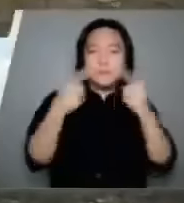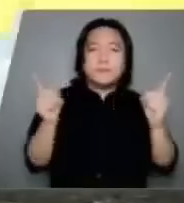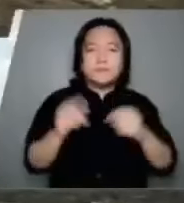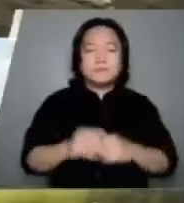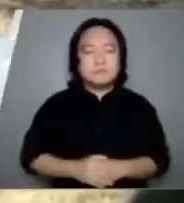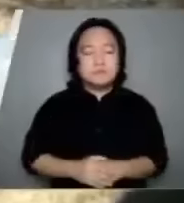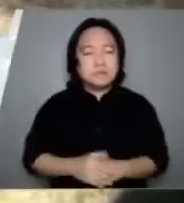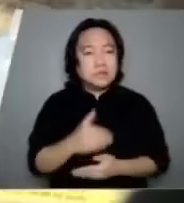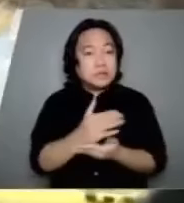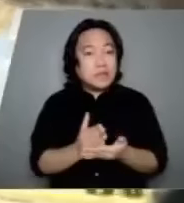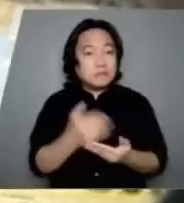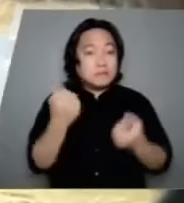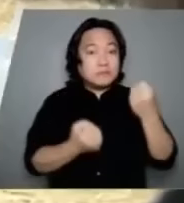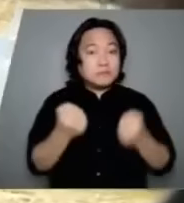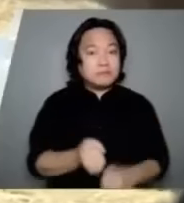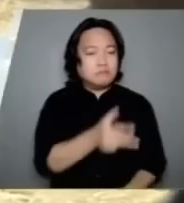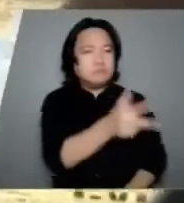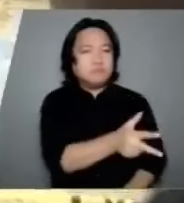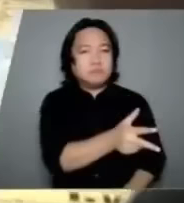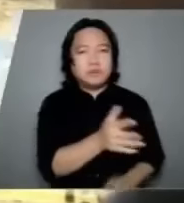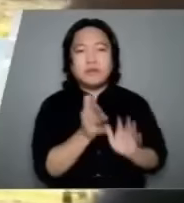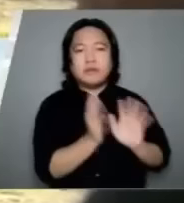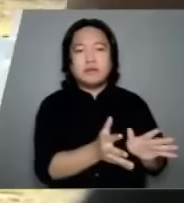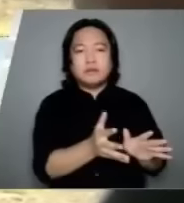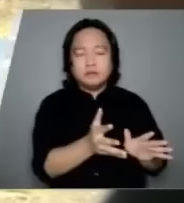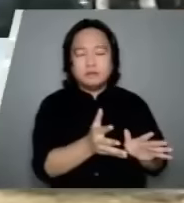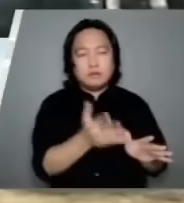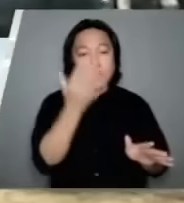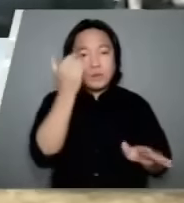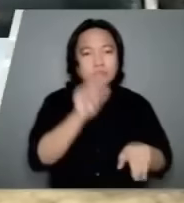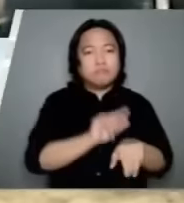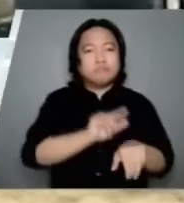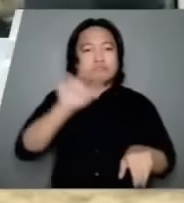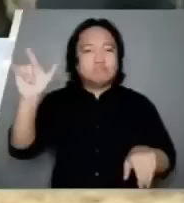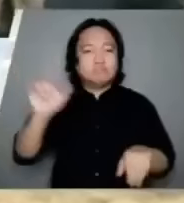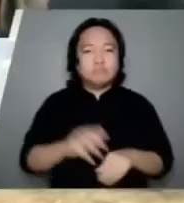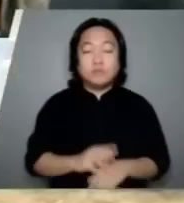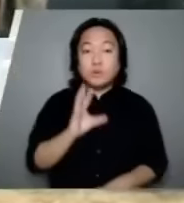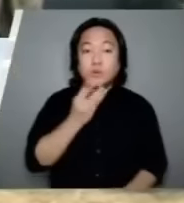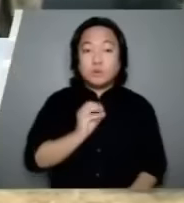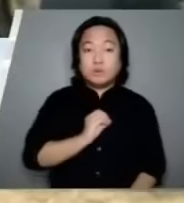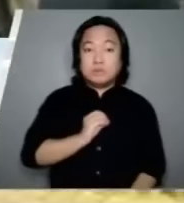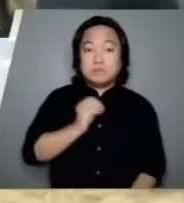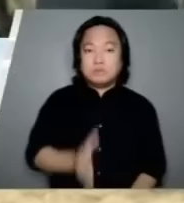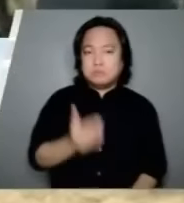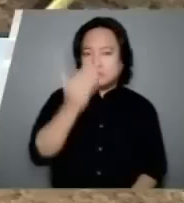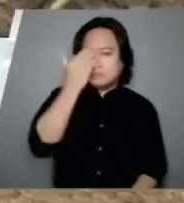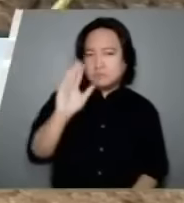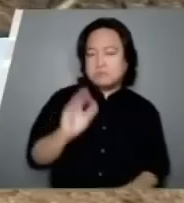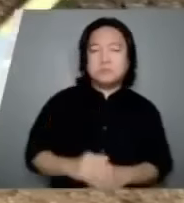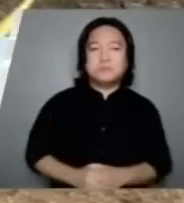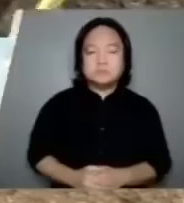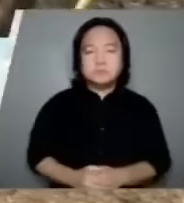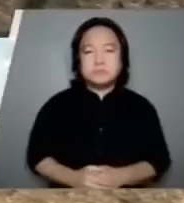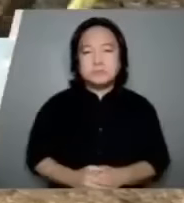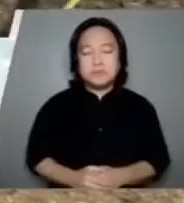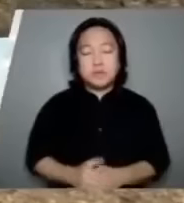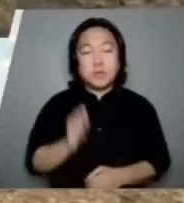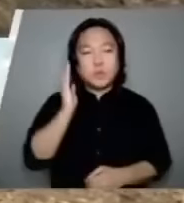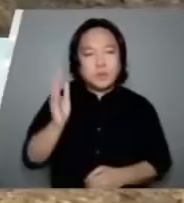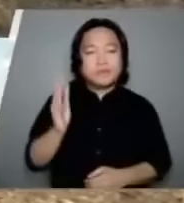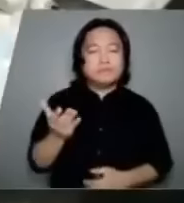may flight. Hindi namin alam kung sino-sino mga may-ari. Papatawag namin kung sino yung in charge dito. MIAA